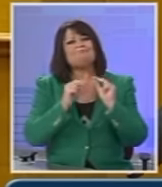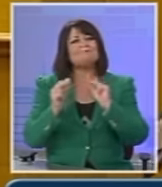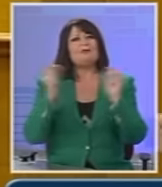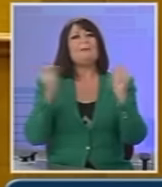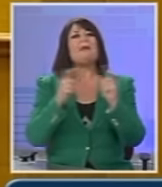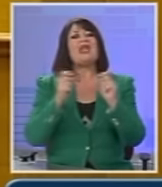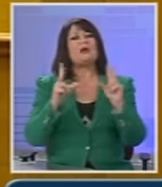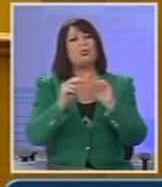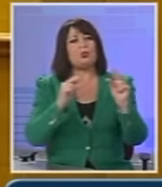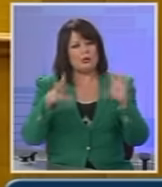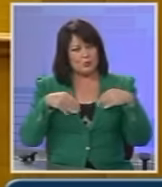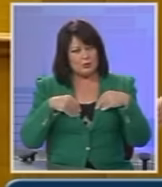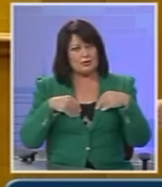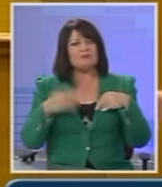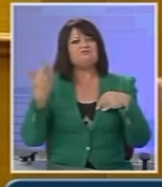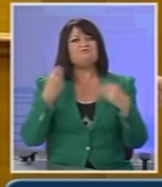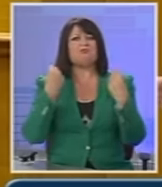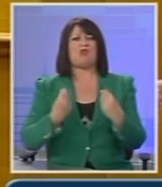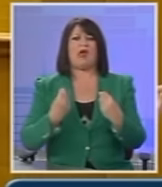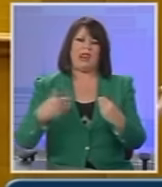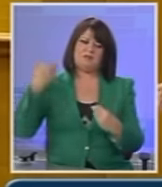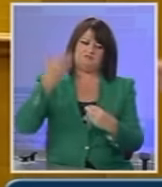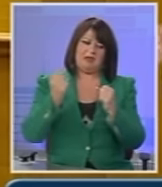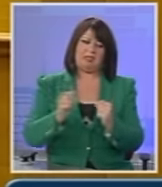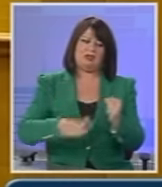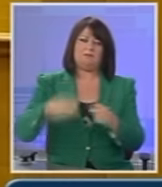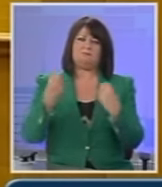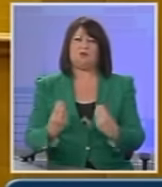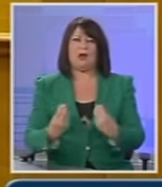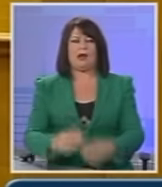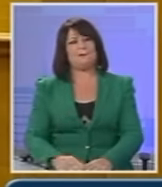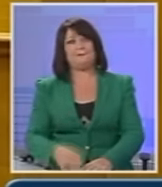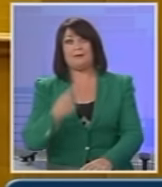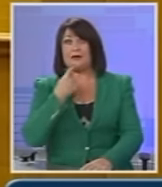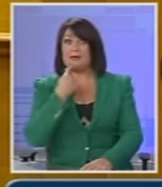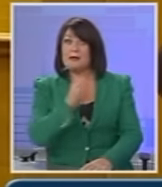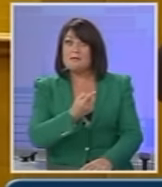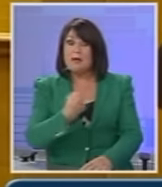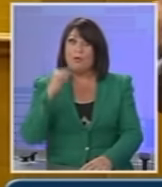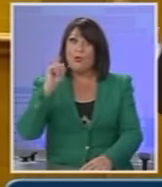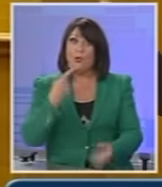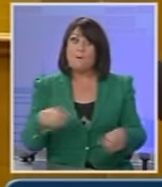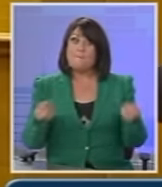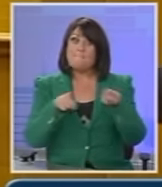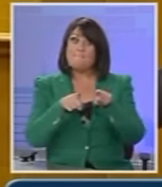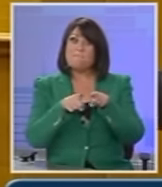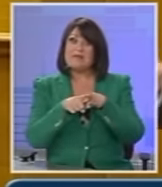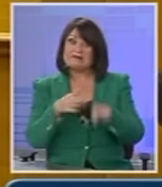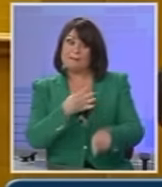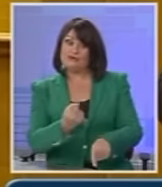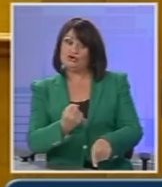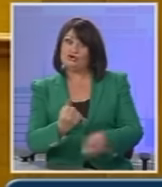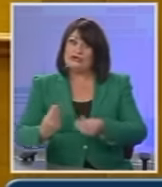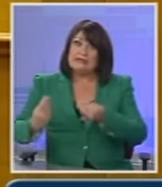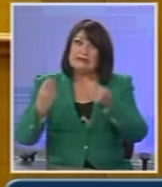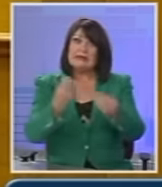τότε, σήμερα τα πράγματα θα ήταν πολύ καλύτερα. Και σας δώσαμε όλοι μαζί μία ψήφο εμπιστοσύνης που δεν